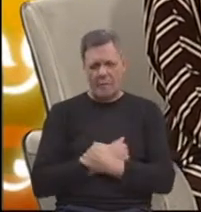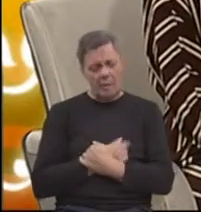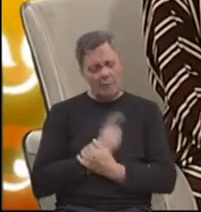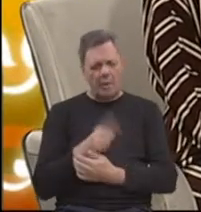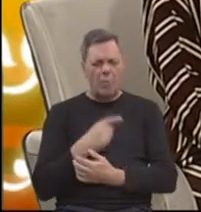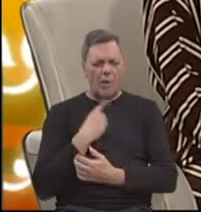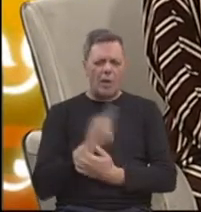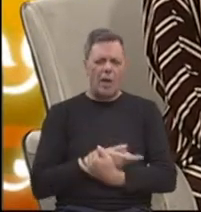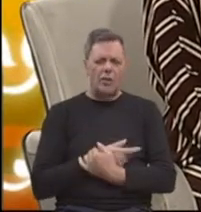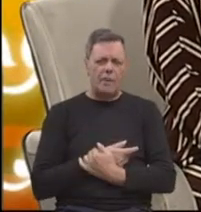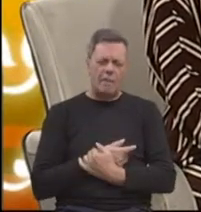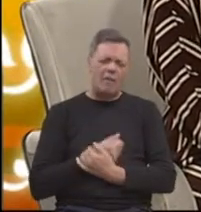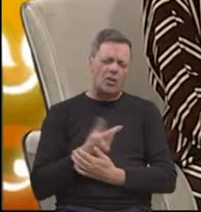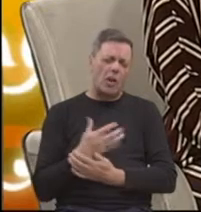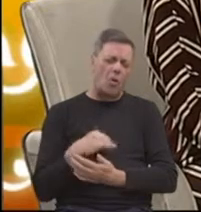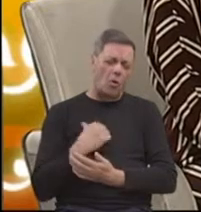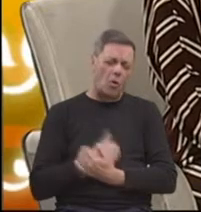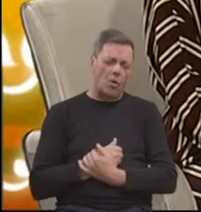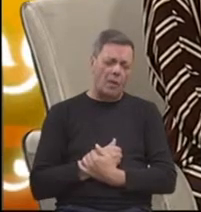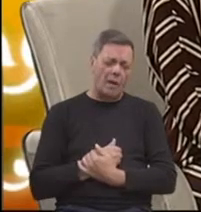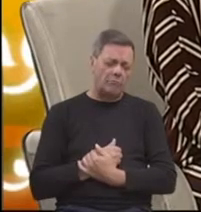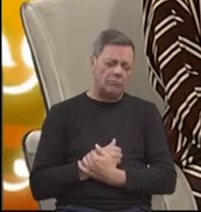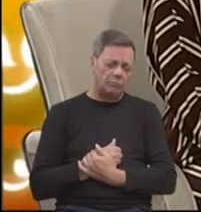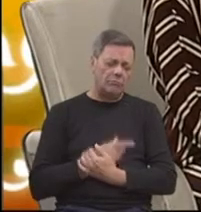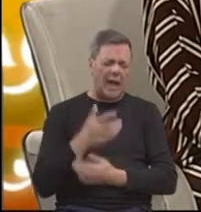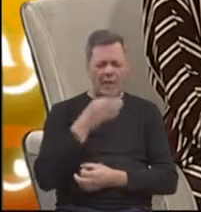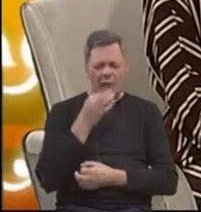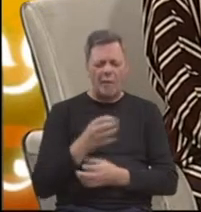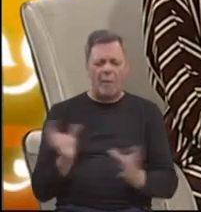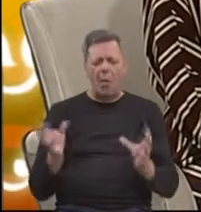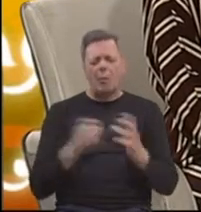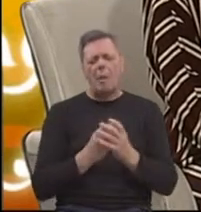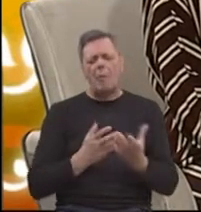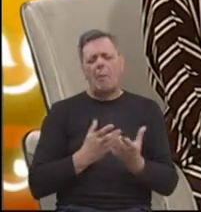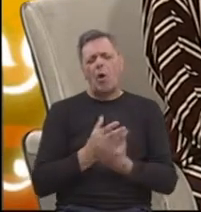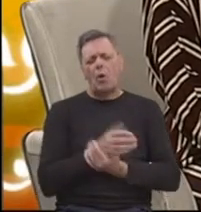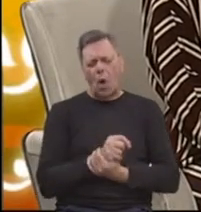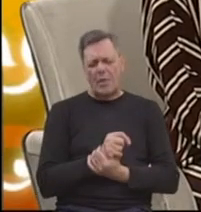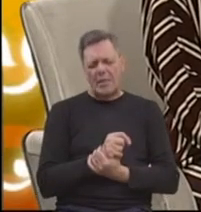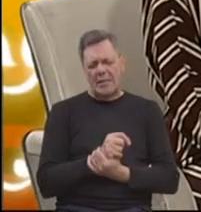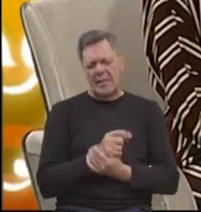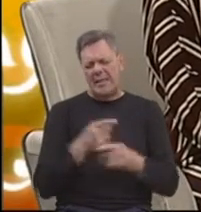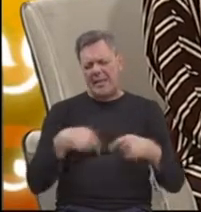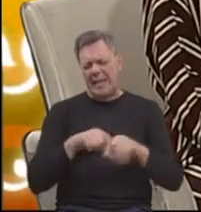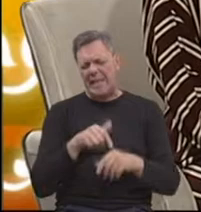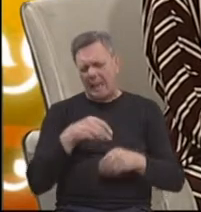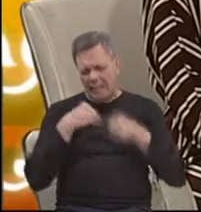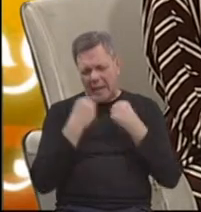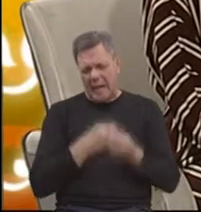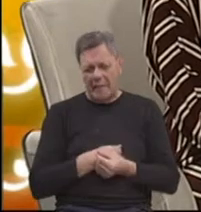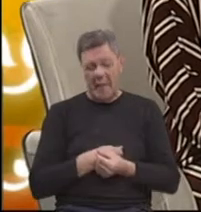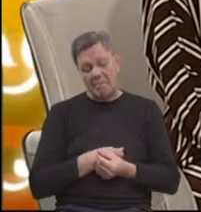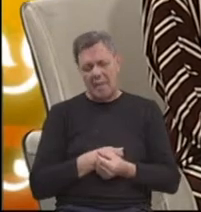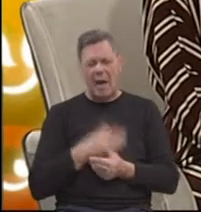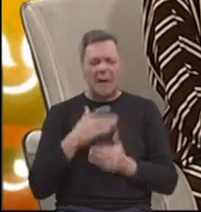moramo naglasiti da već evo nekoliko godina za redom tradicionalno ta istraživanja okupljamo kroz poster sekciju, kroz predavanja, a i na kraju samo